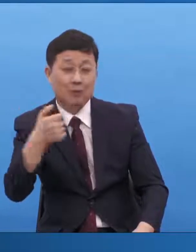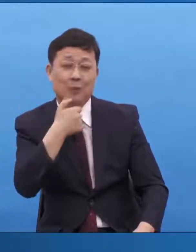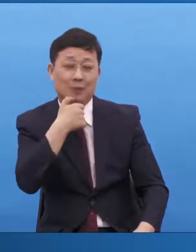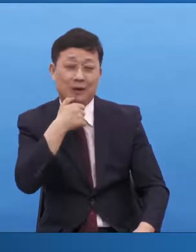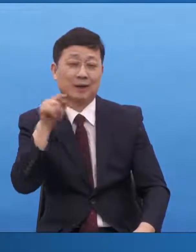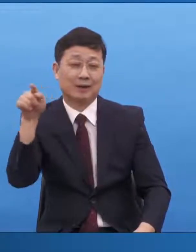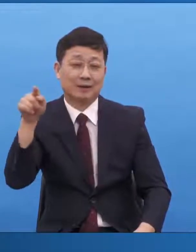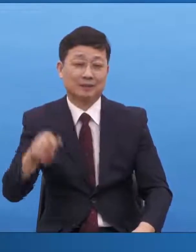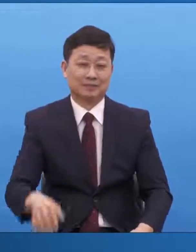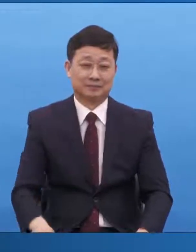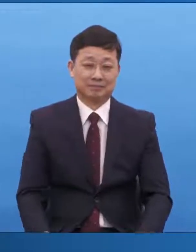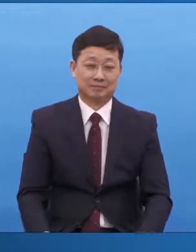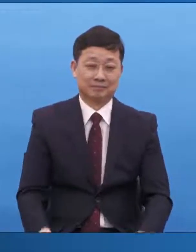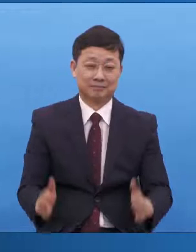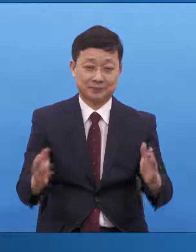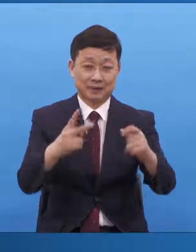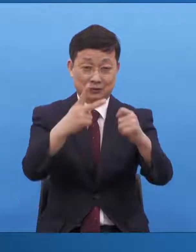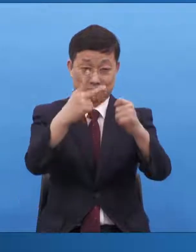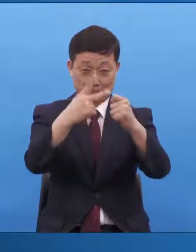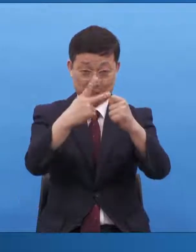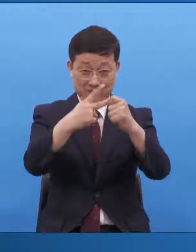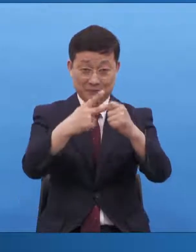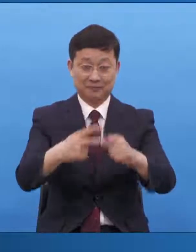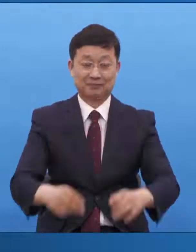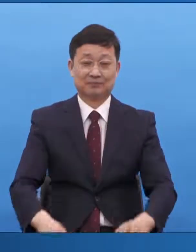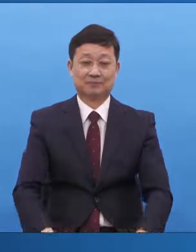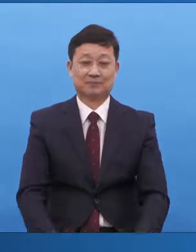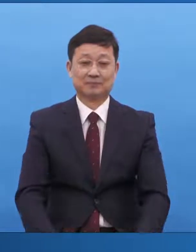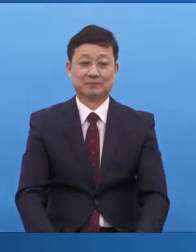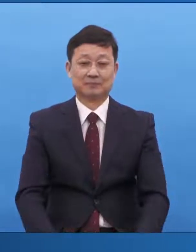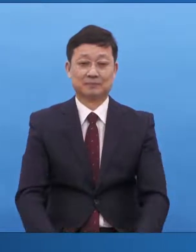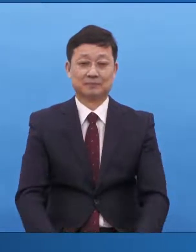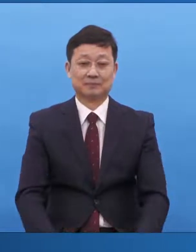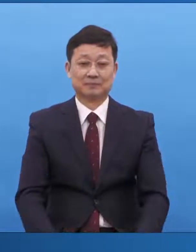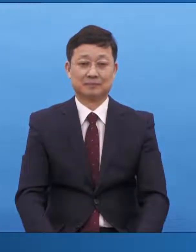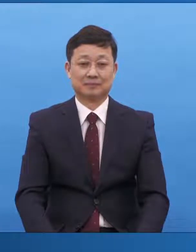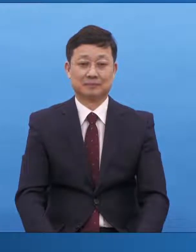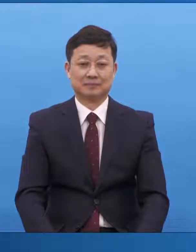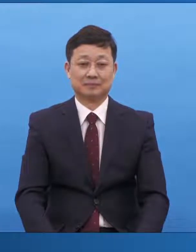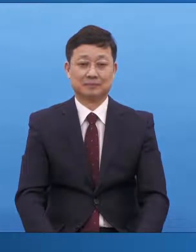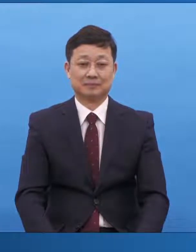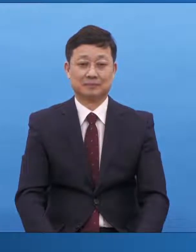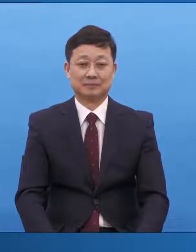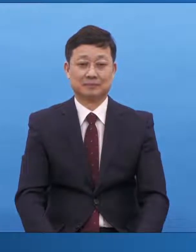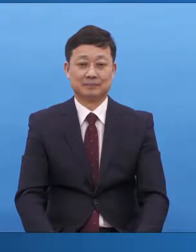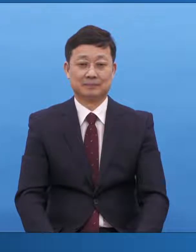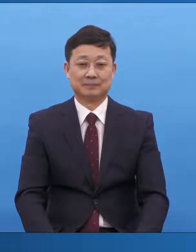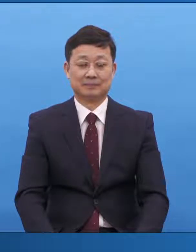그러고 요거 기억해야 돼. And then remember this in number two. 어디서입니까? Where was this?